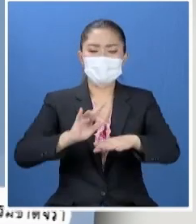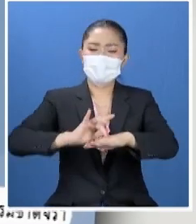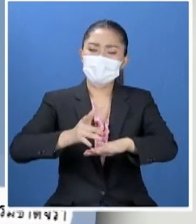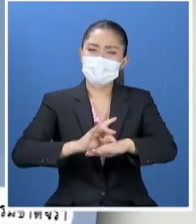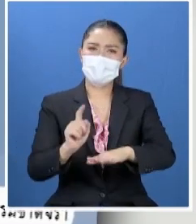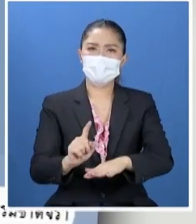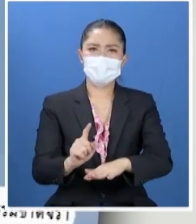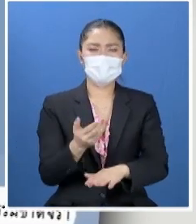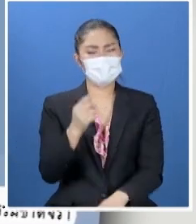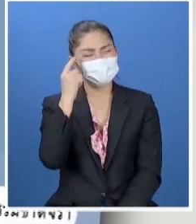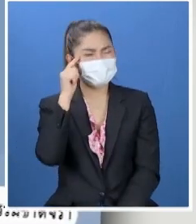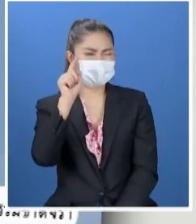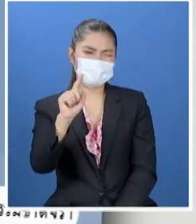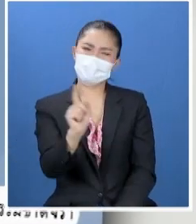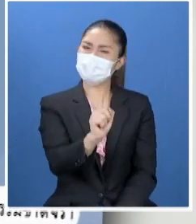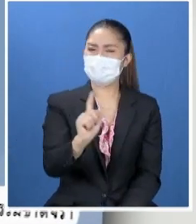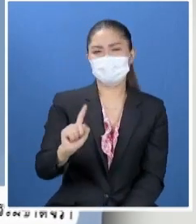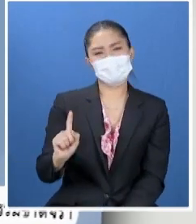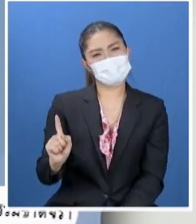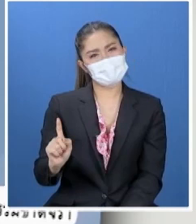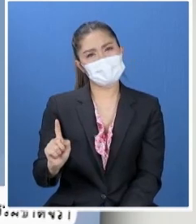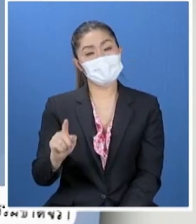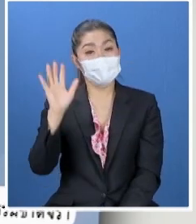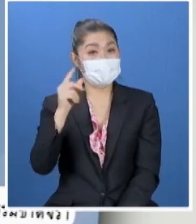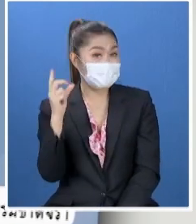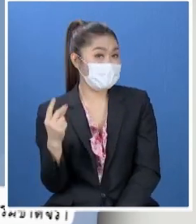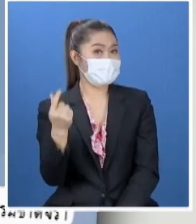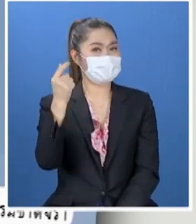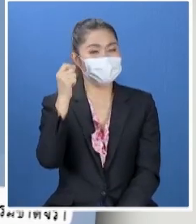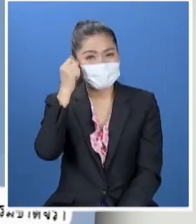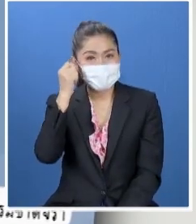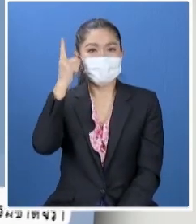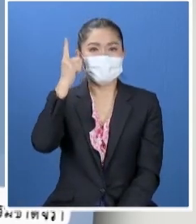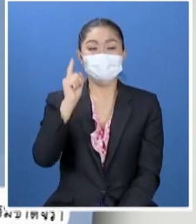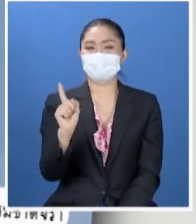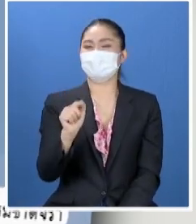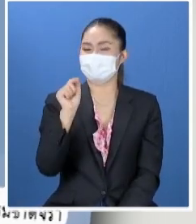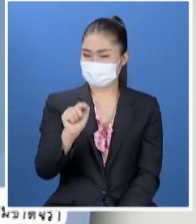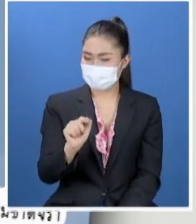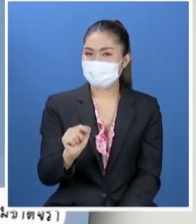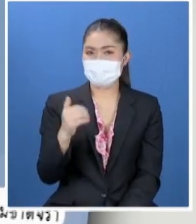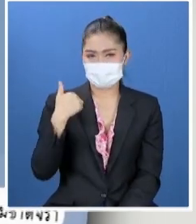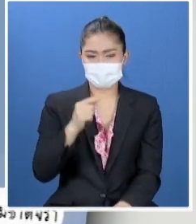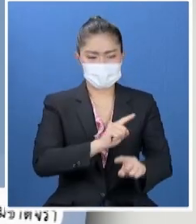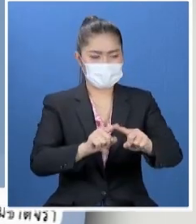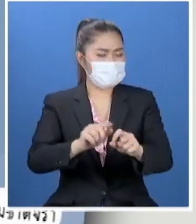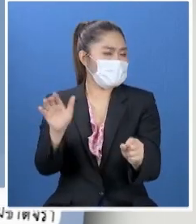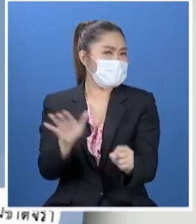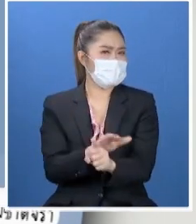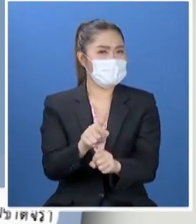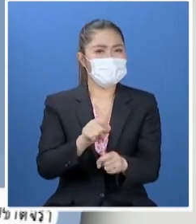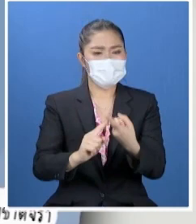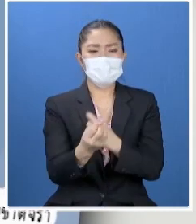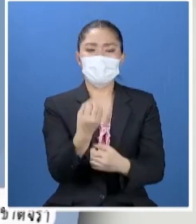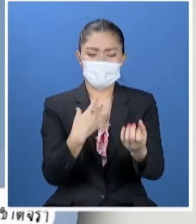ติขอนึกก่อนนะคะว่าที่ไหนดีคิดออกแล้วค่ะคุณผู้ชมที่นี่เลยนะคะมีทุกอย่างตามที่ทุก